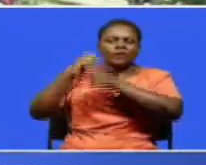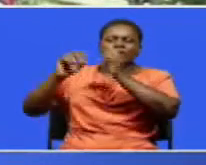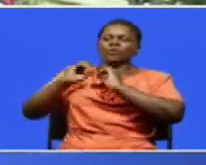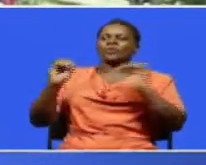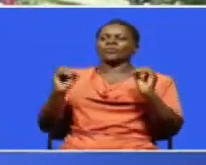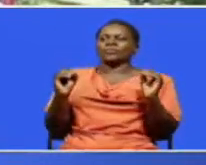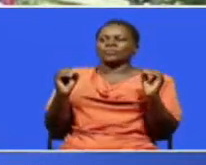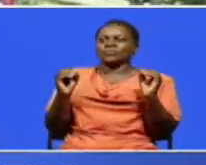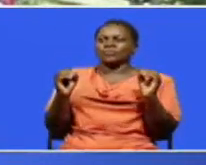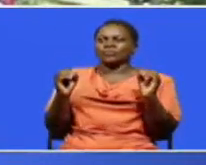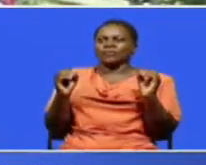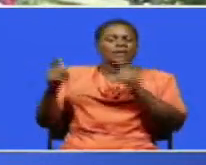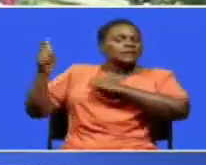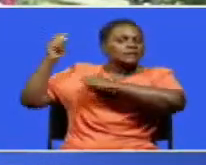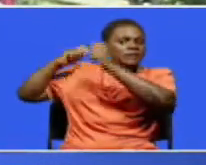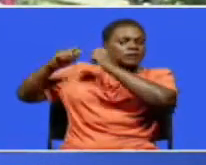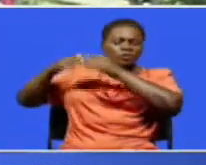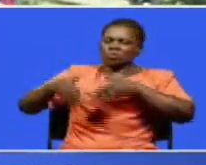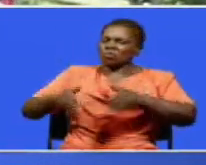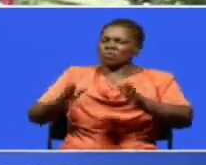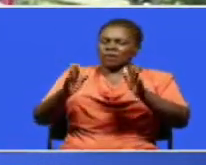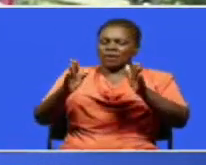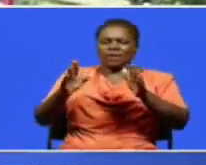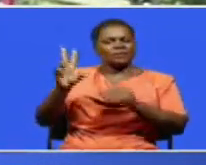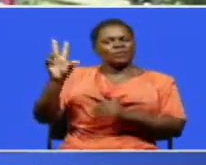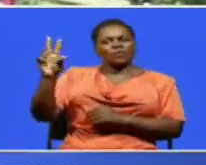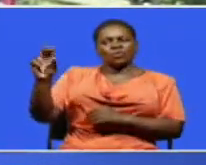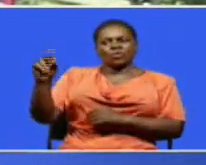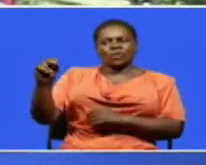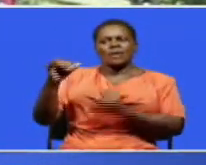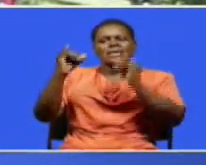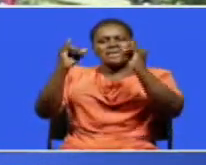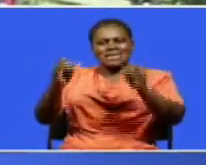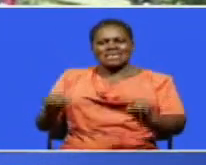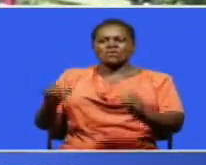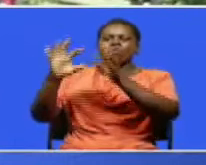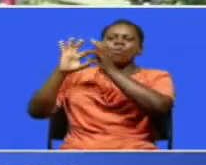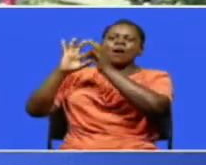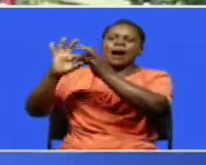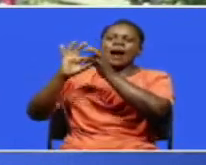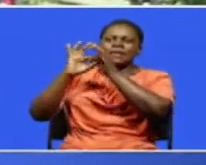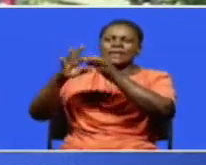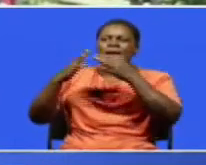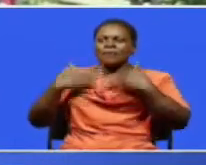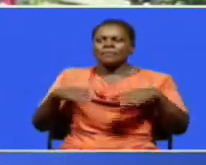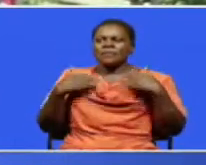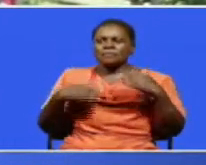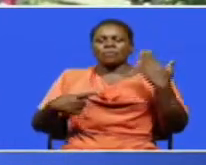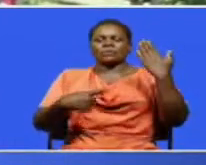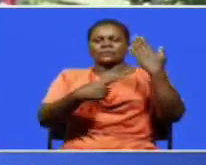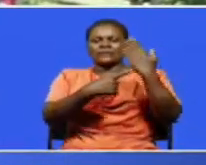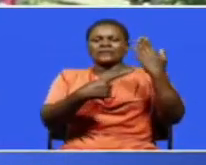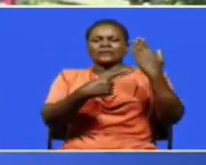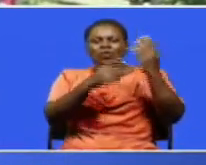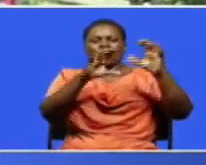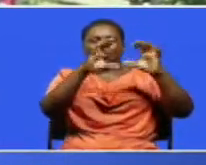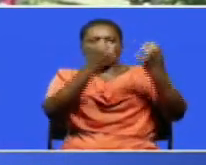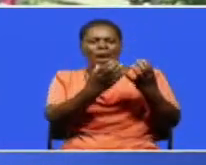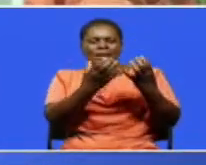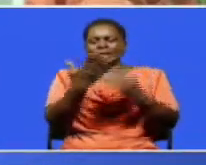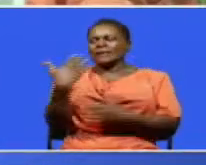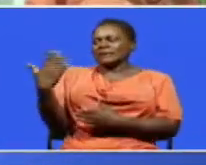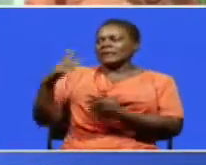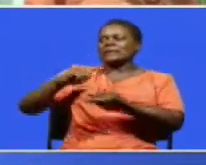not traditional, but it is just a new culture because people are in digital. Things